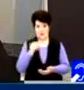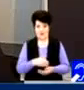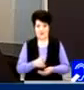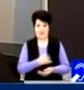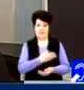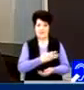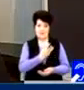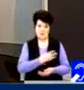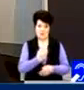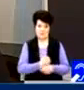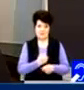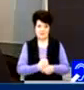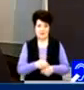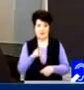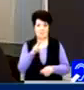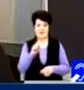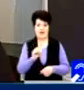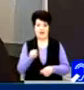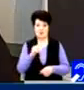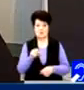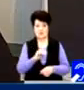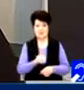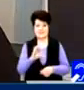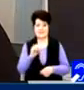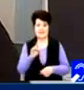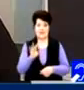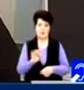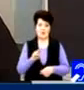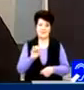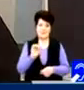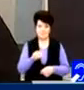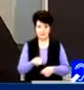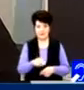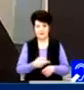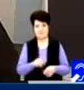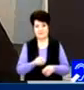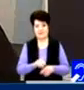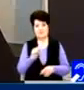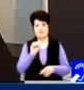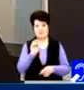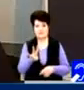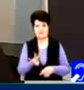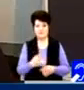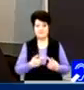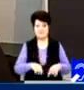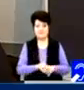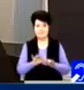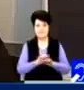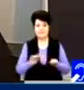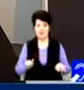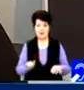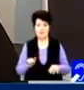anume să spargem prejudecățile și stereotipurile de genul că acești copii